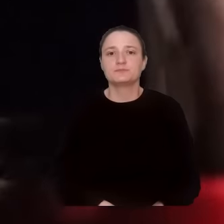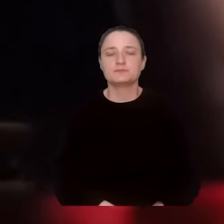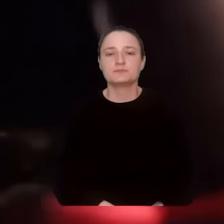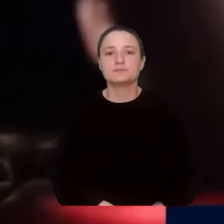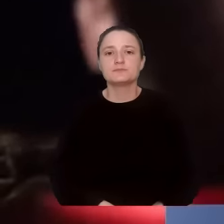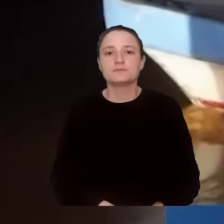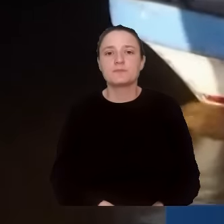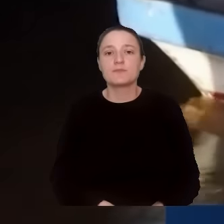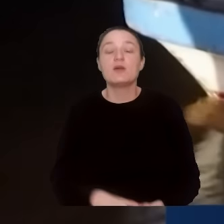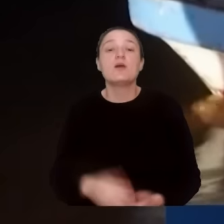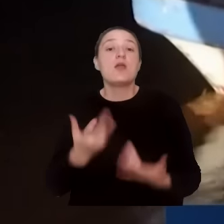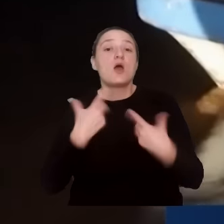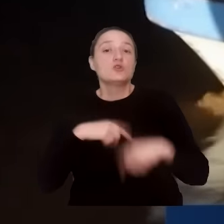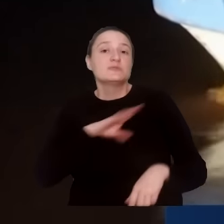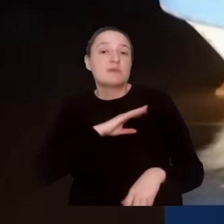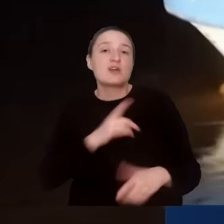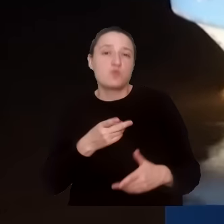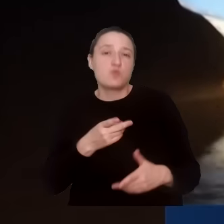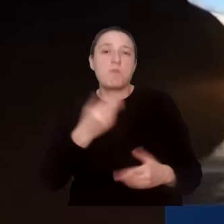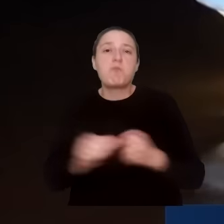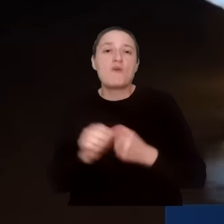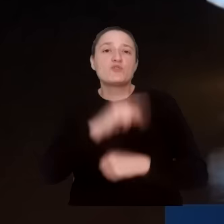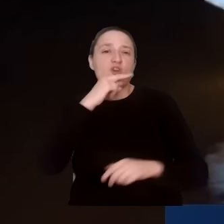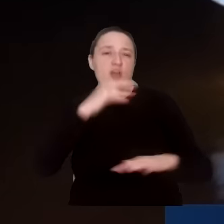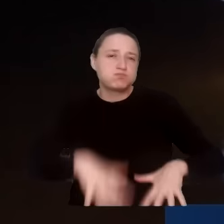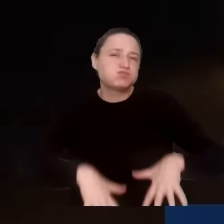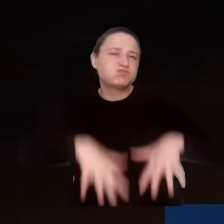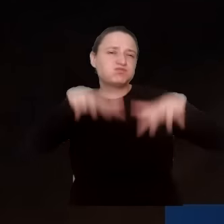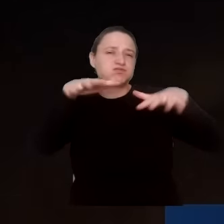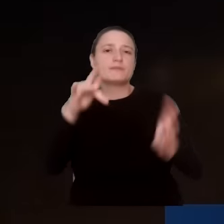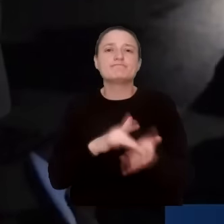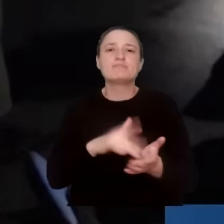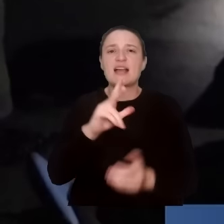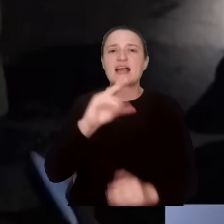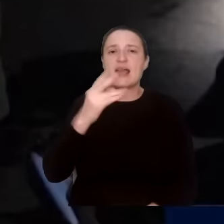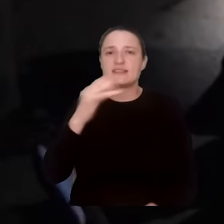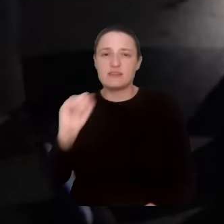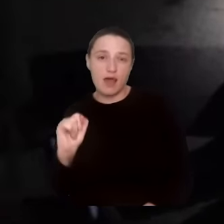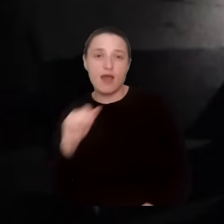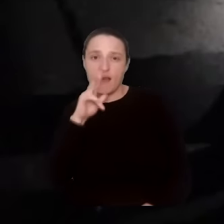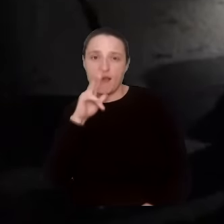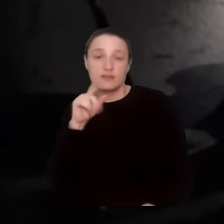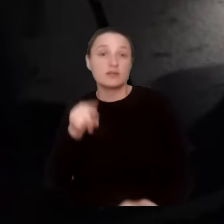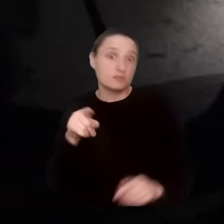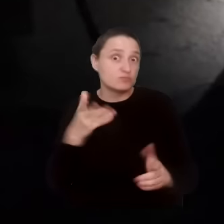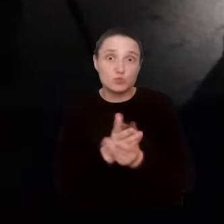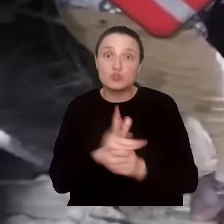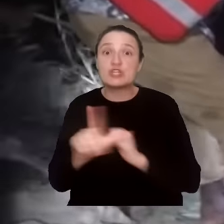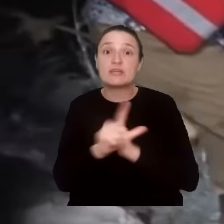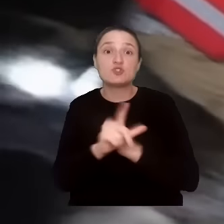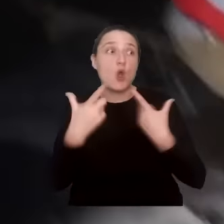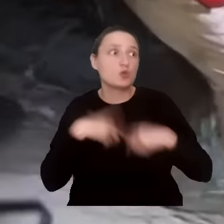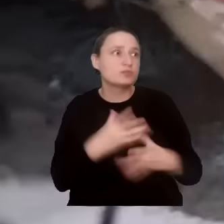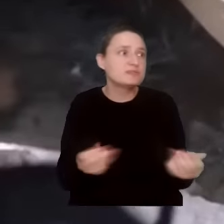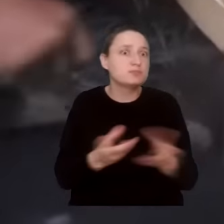Rośnie liczba ofiar śmiertelnych powodzi w Kenii. Rzecznik kenijskiego rządu poinformował, że za zmarłych uznaje się w tej chwili 70 osób. Rośnie niezadowolenie z